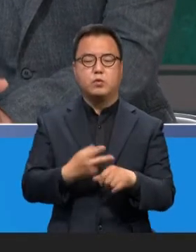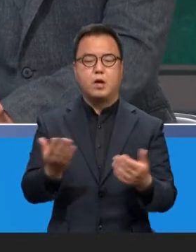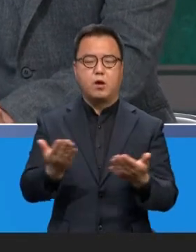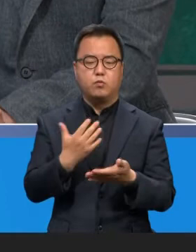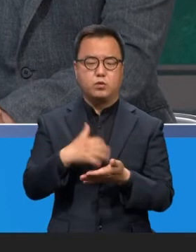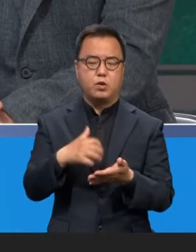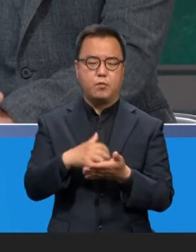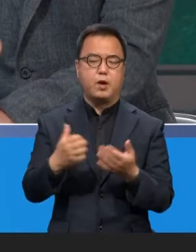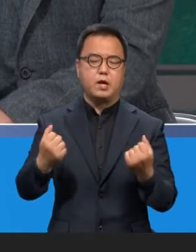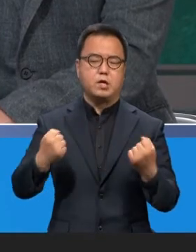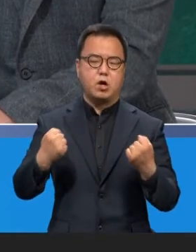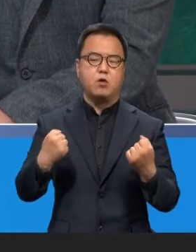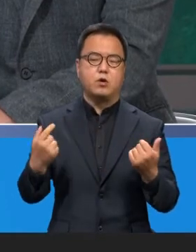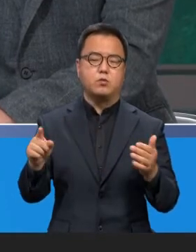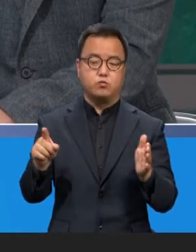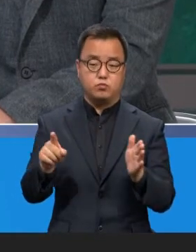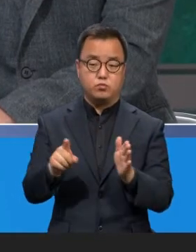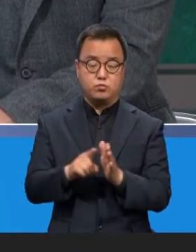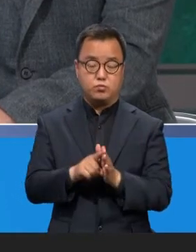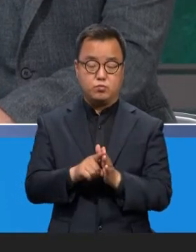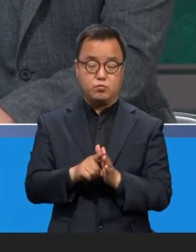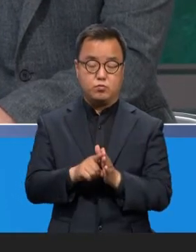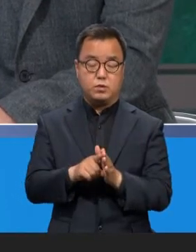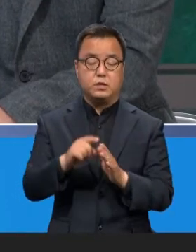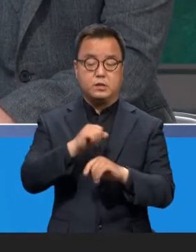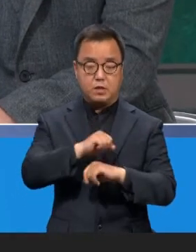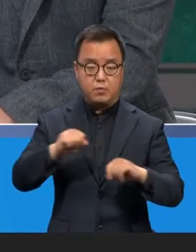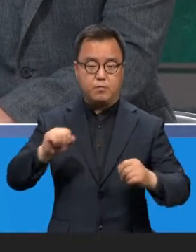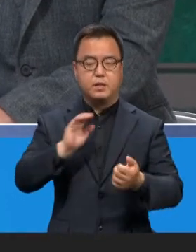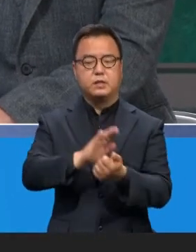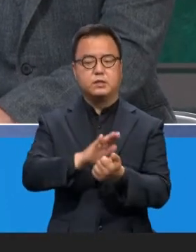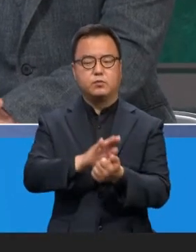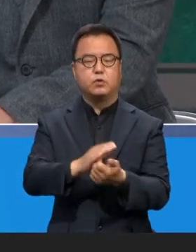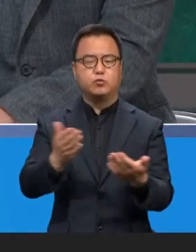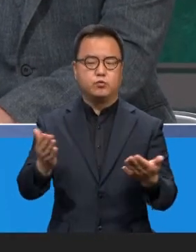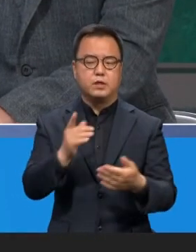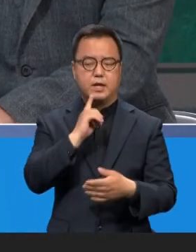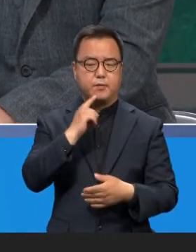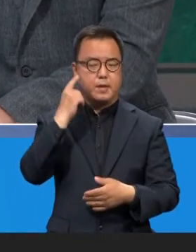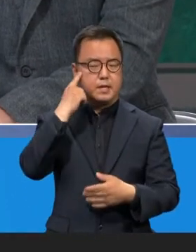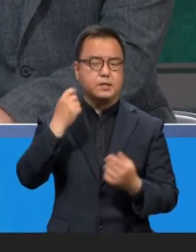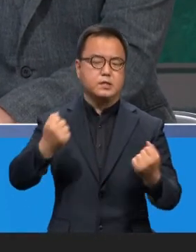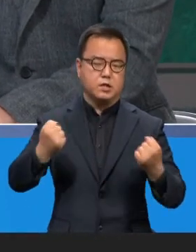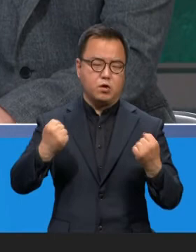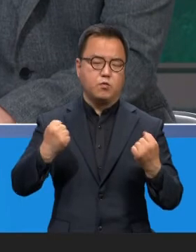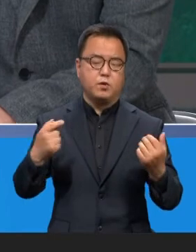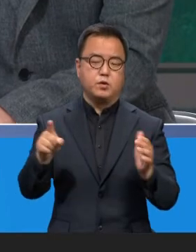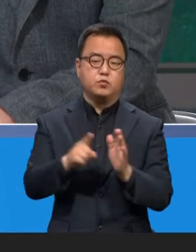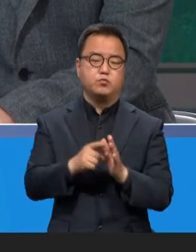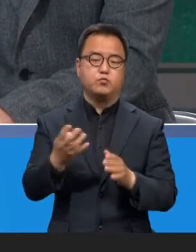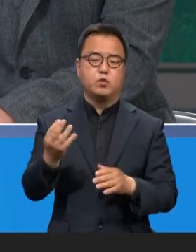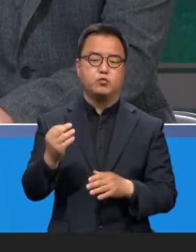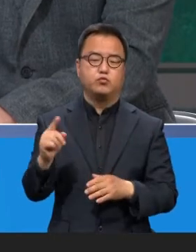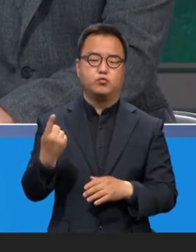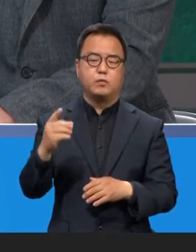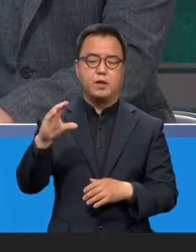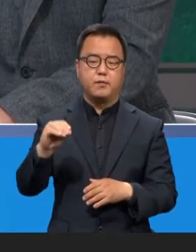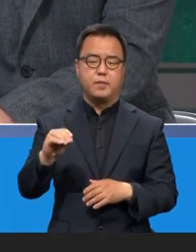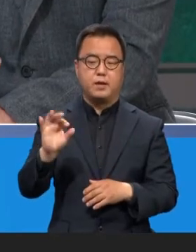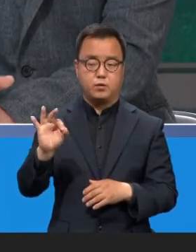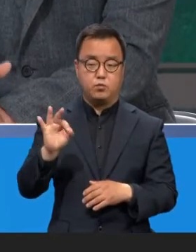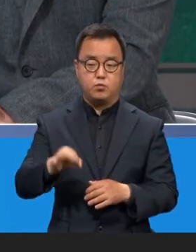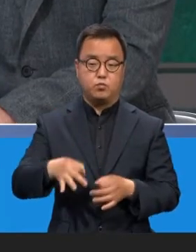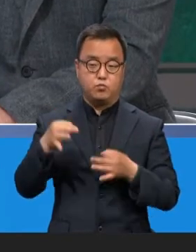건강을 위해 건강을 지키기 위해 폭넓게 지원했다 정신건강을 위해서는 수백만 파운드를 투자했다고 한결 했구요